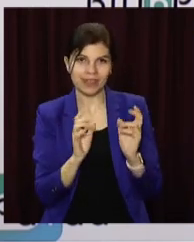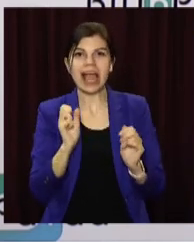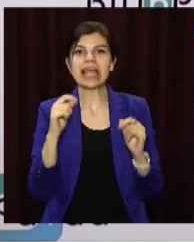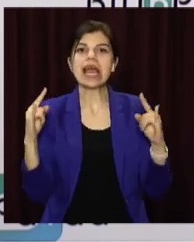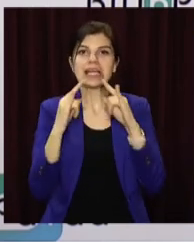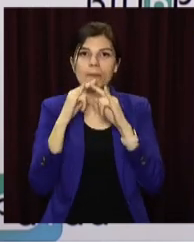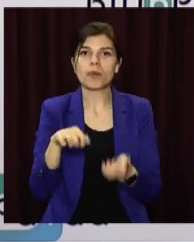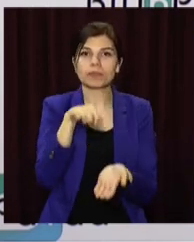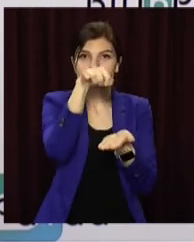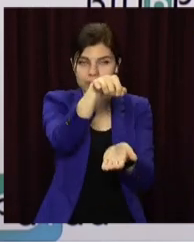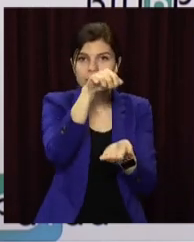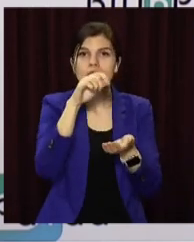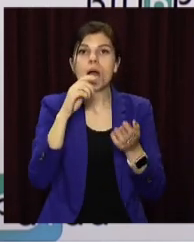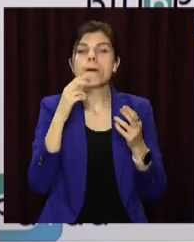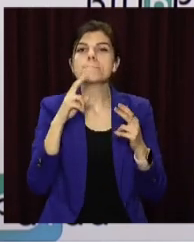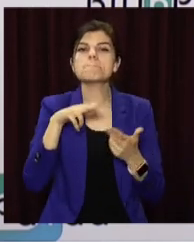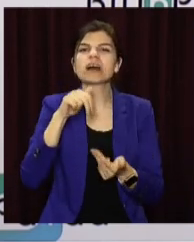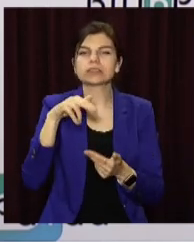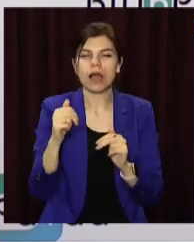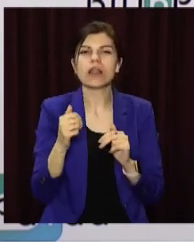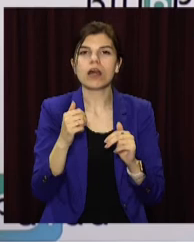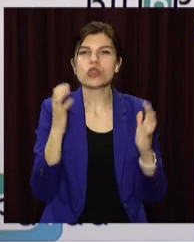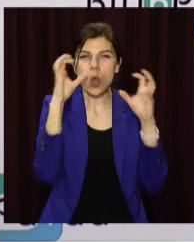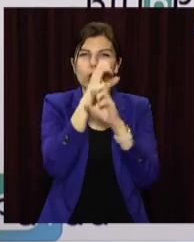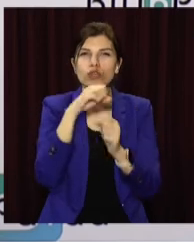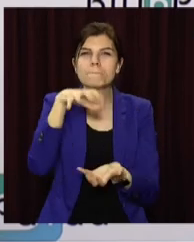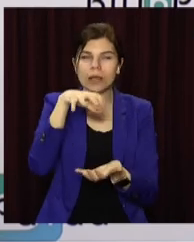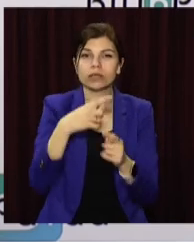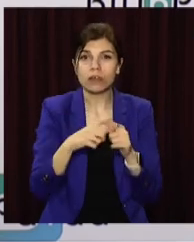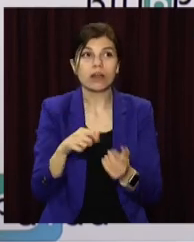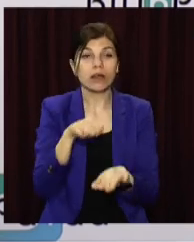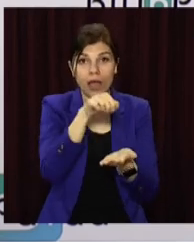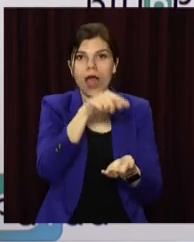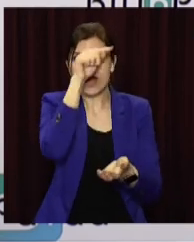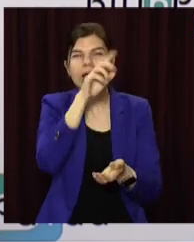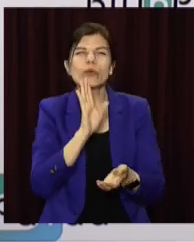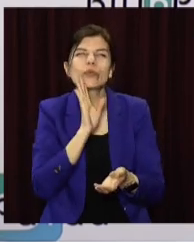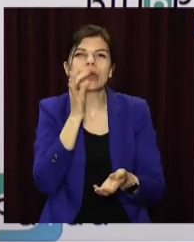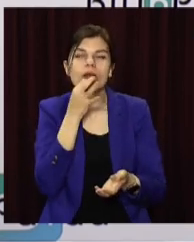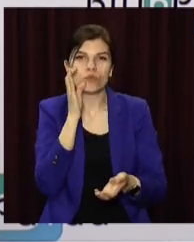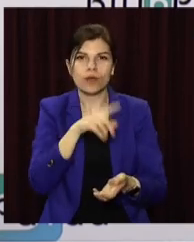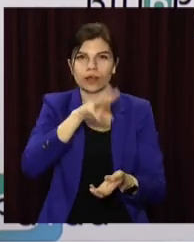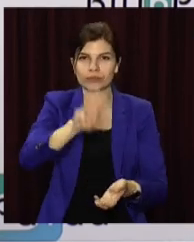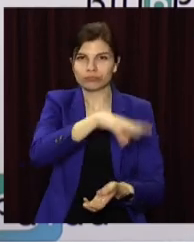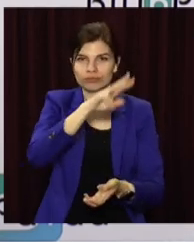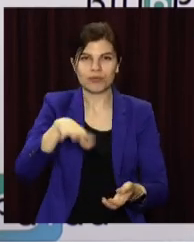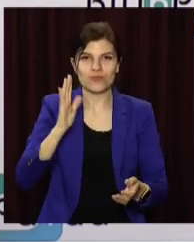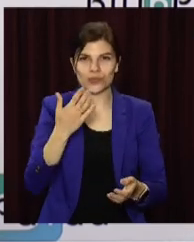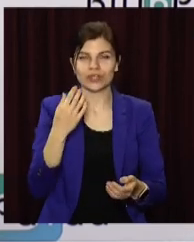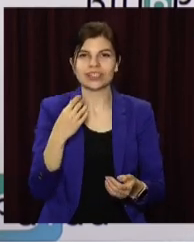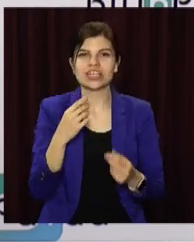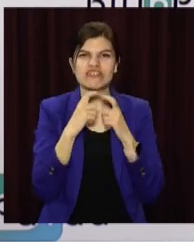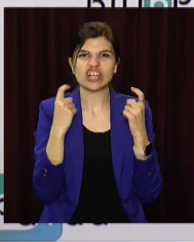храм на освящение в пасхальную ночь. Поэтому традиции, они везде разные, каждый в своей семье наполняет